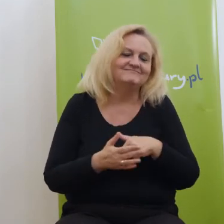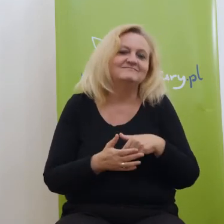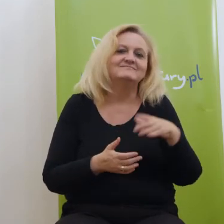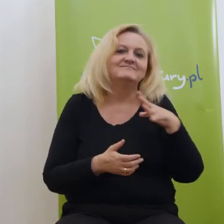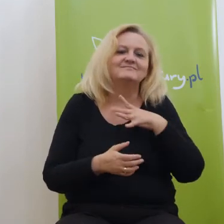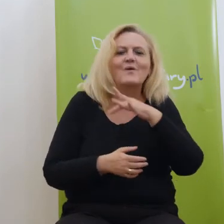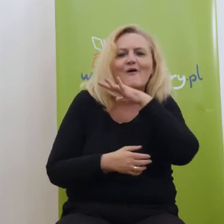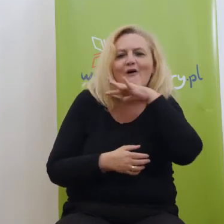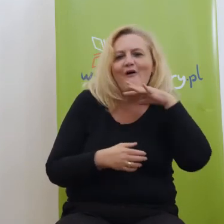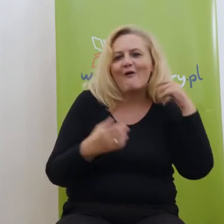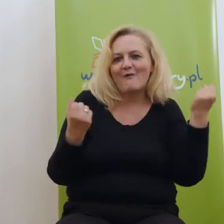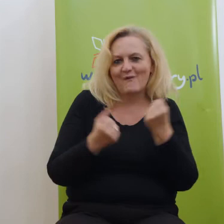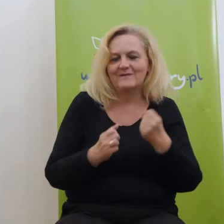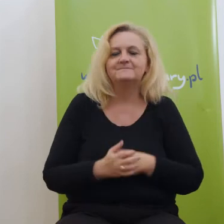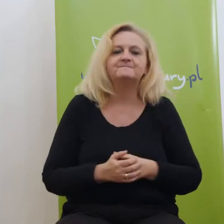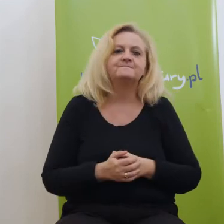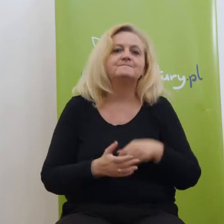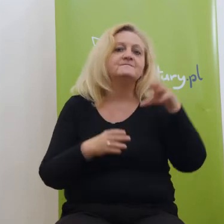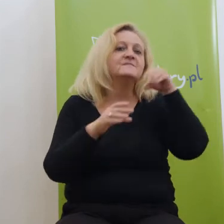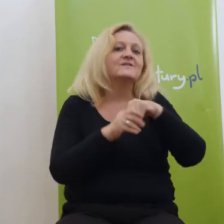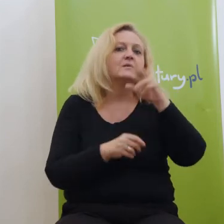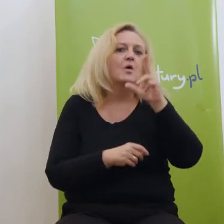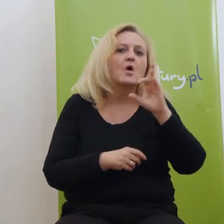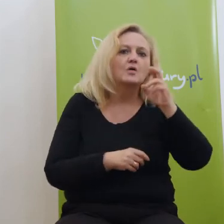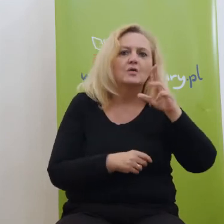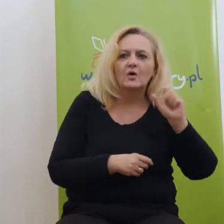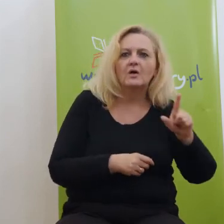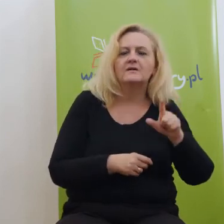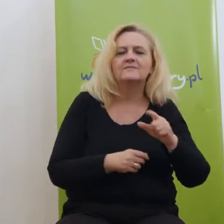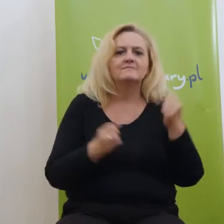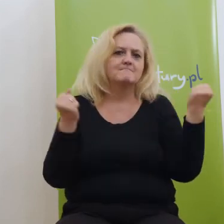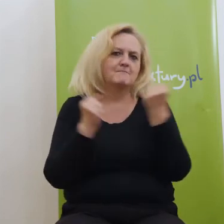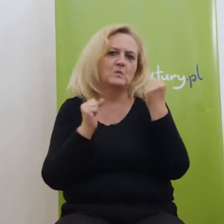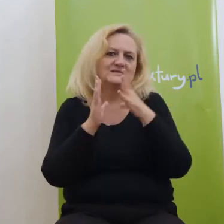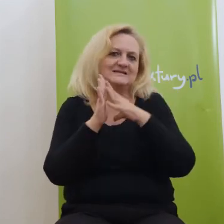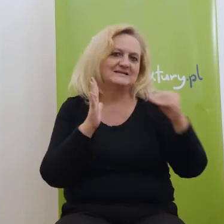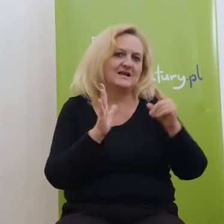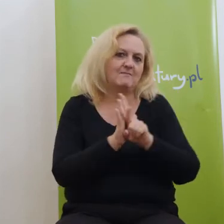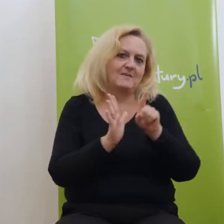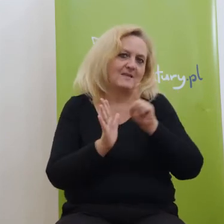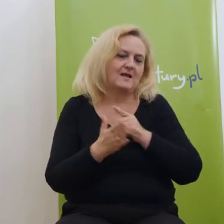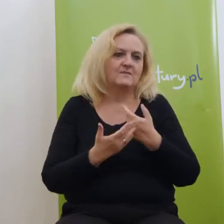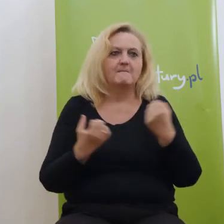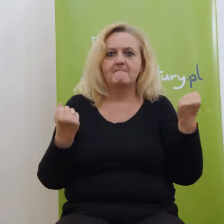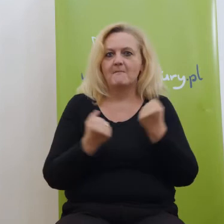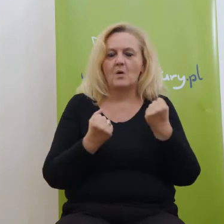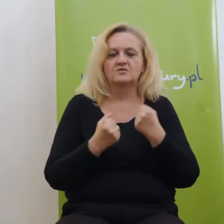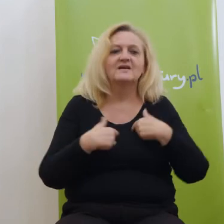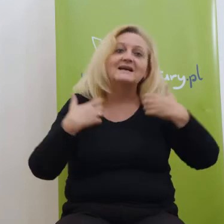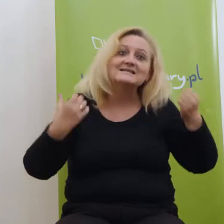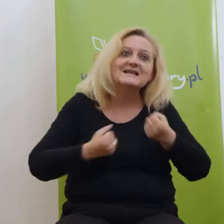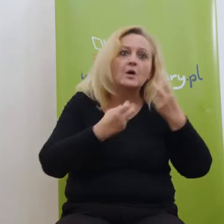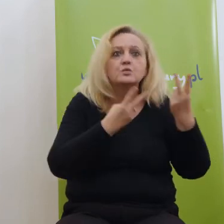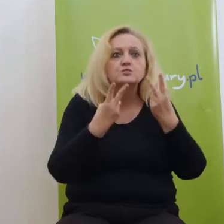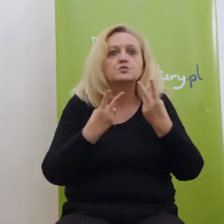było kolorowe. No więc w tym konkolu to jest niesamowity symbol dla mnie, bardzo nośny. Starałam się też go poszukać w